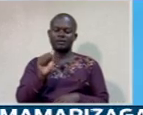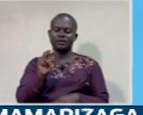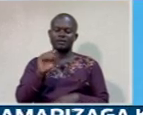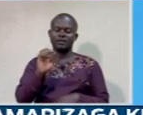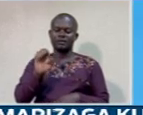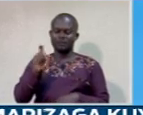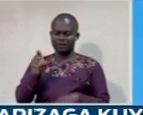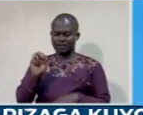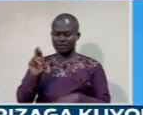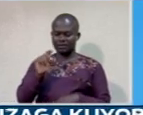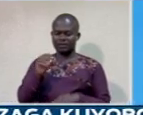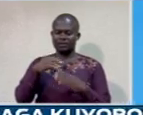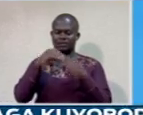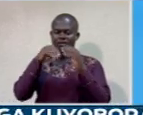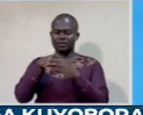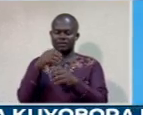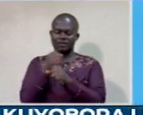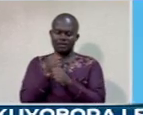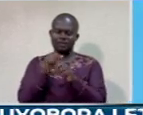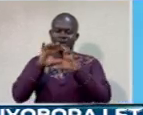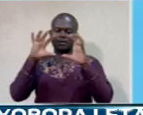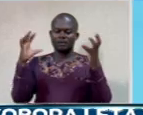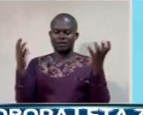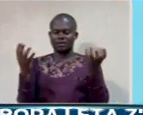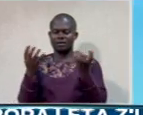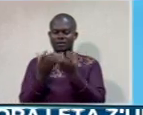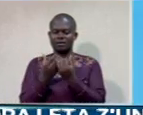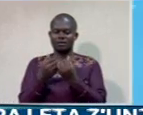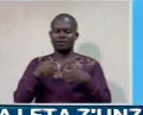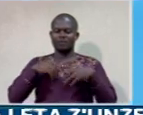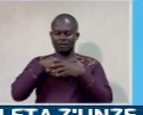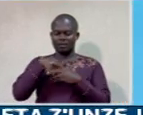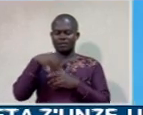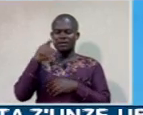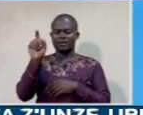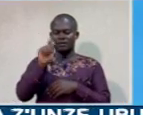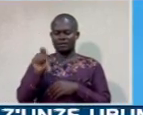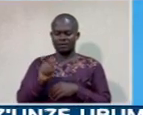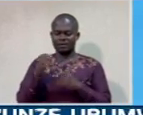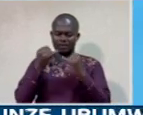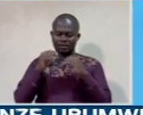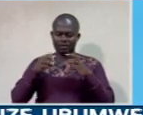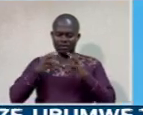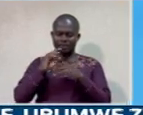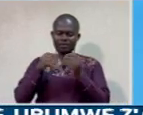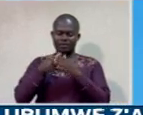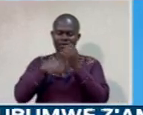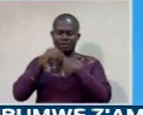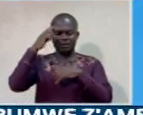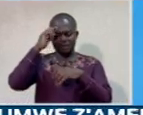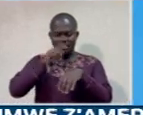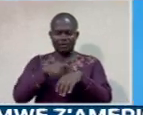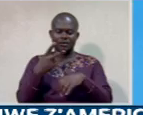Murenzi akaba ari n'umuyobozi wa Diaspora Global akaba aherereye hariya muri Arusha arimo kutubwira uko igikorwa cyo kwibuka ku nshuro ya